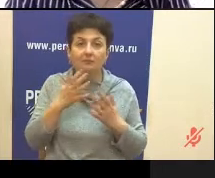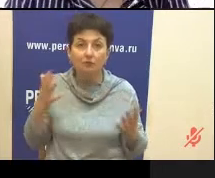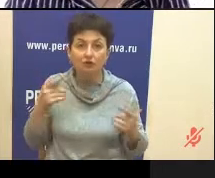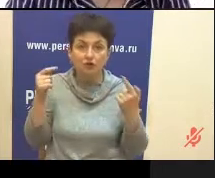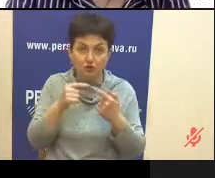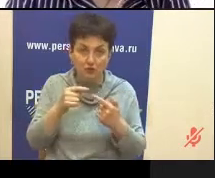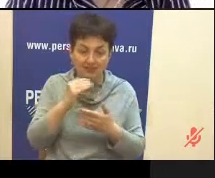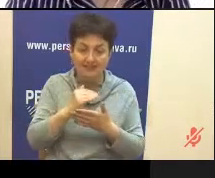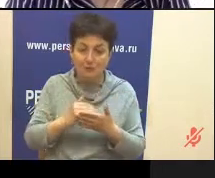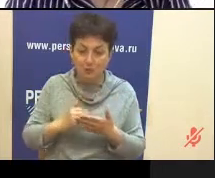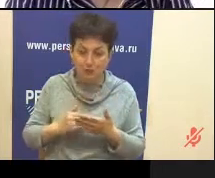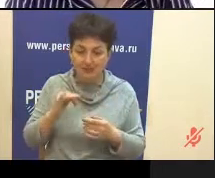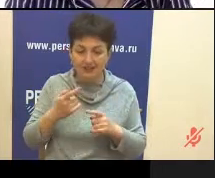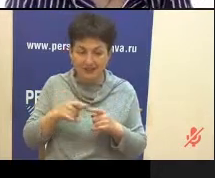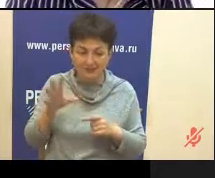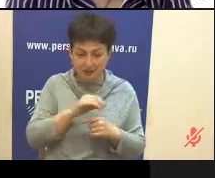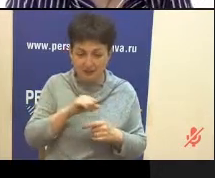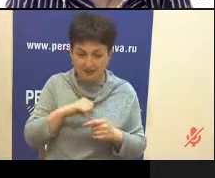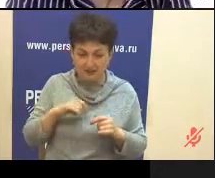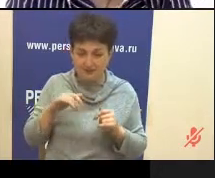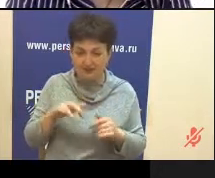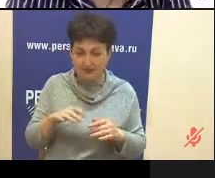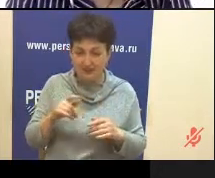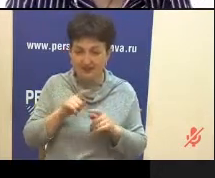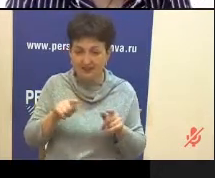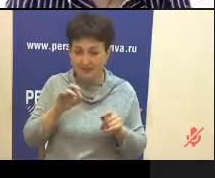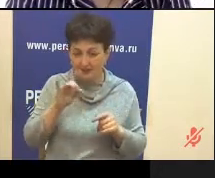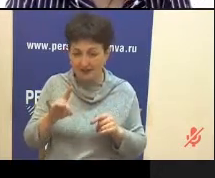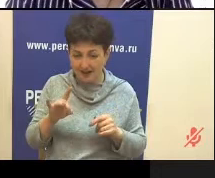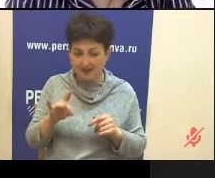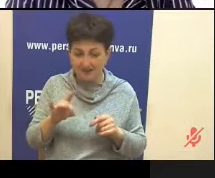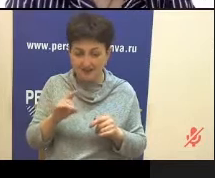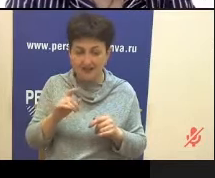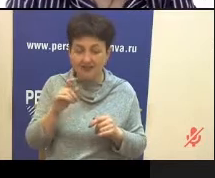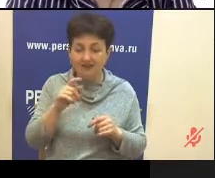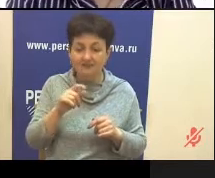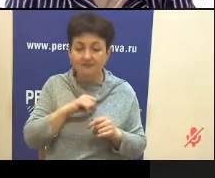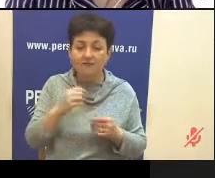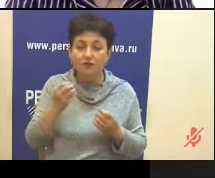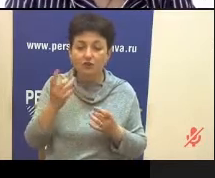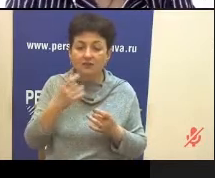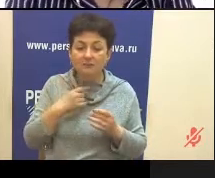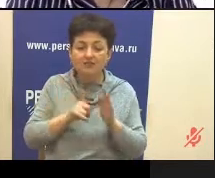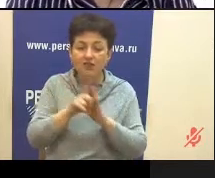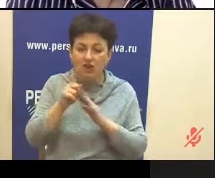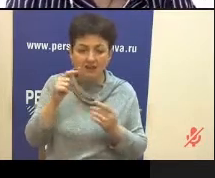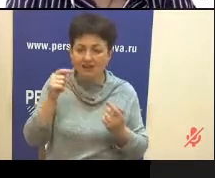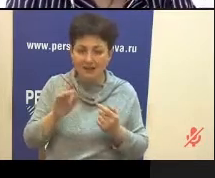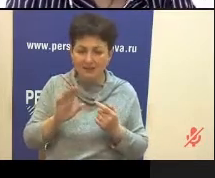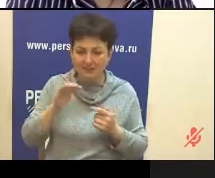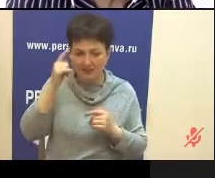хотелось бы большей четкости и структуры. И вот это все на самом деле тоже вопрос пиара. Вот еще раз, просто мы вначале